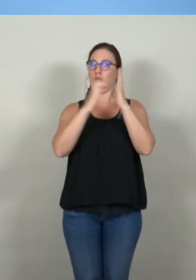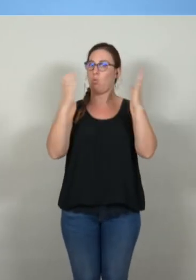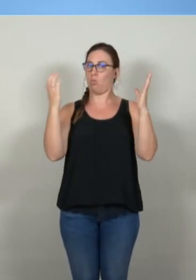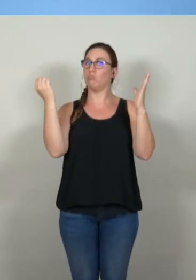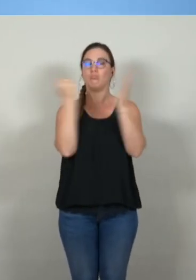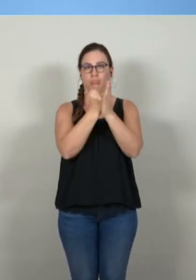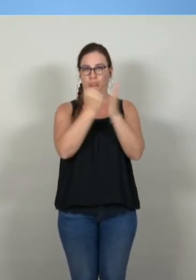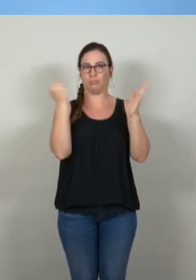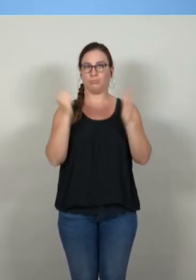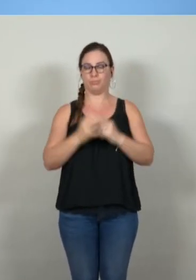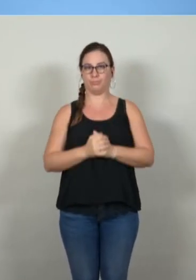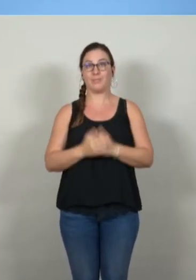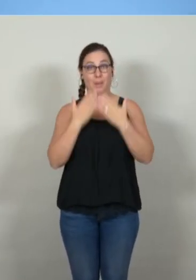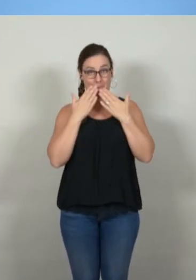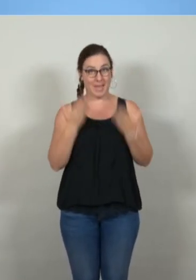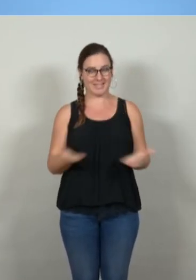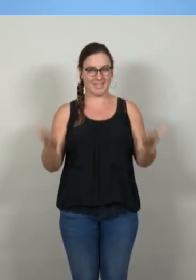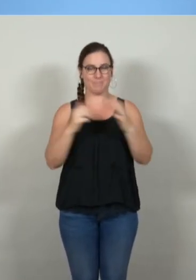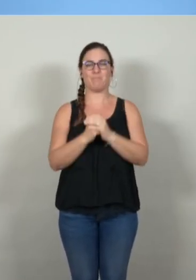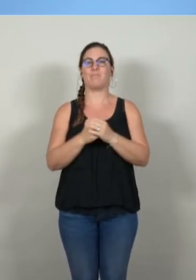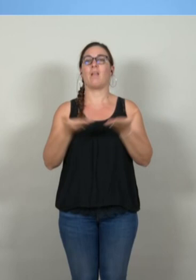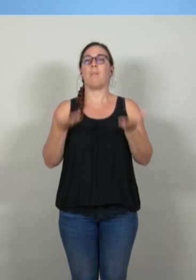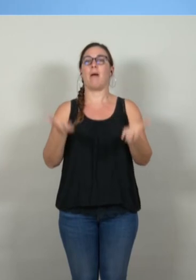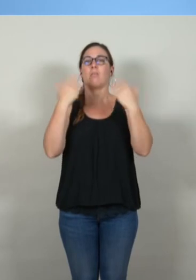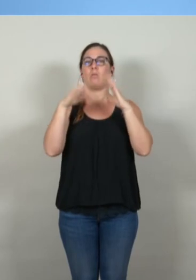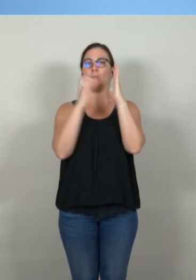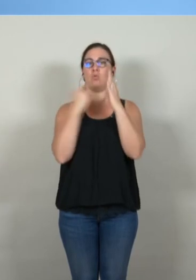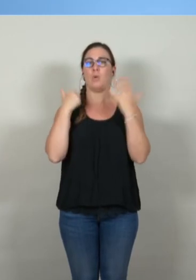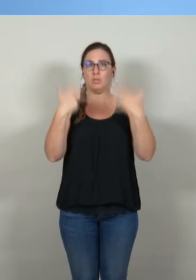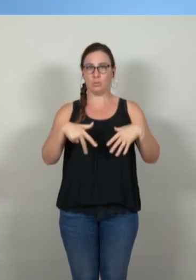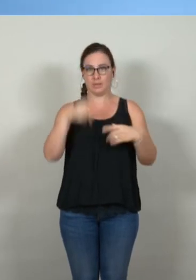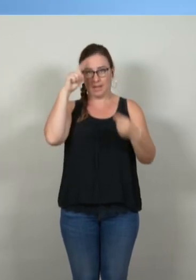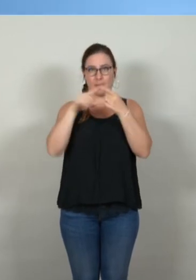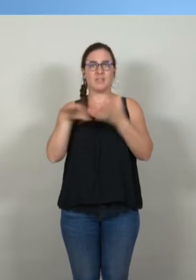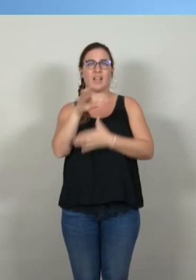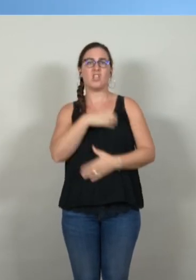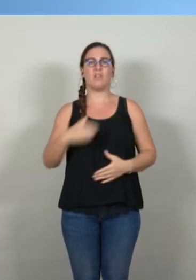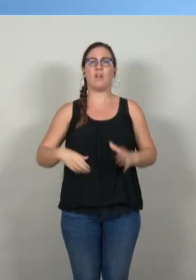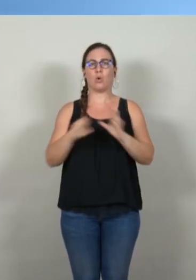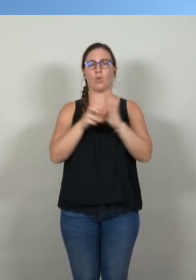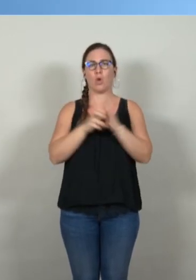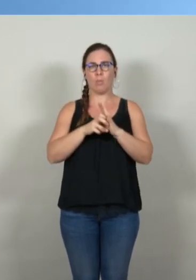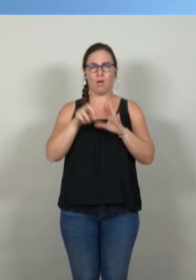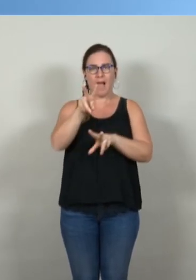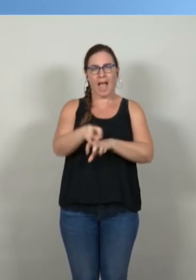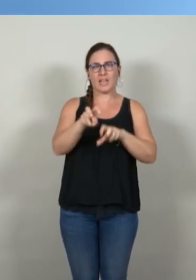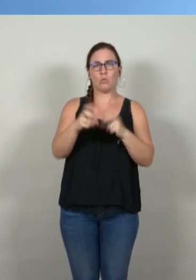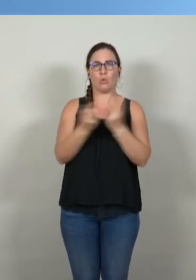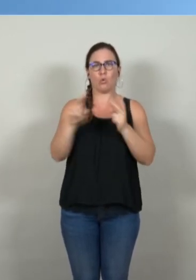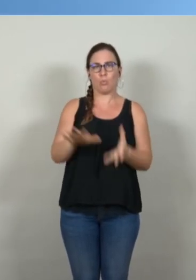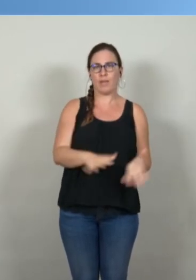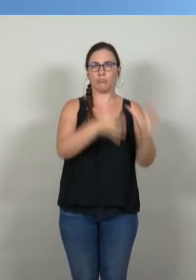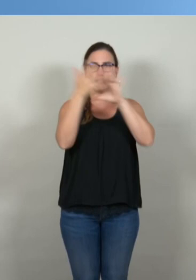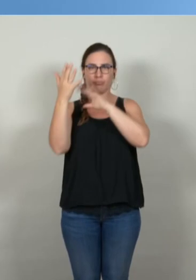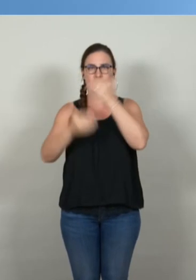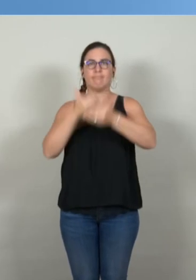adoptées merci nous passons à des libération numéro 18 elle porte sur la stratégie de la ville de Grenoble pour le développement de l'agriculture urbaine et